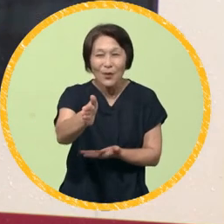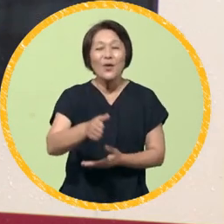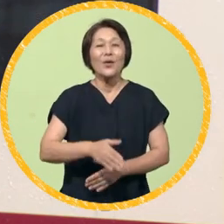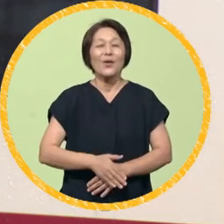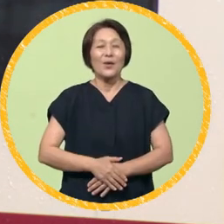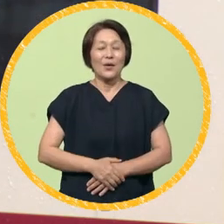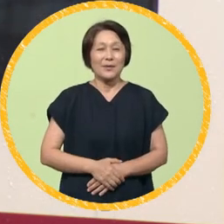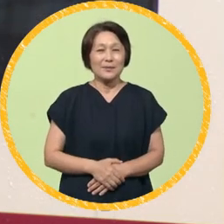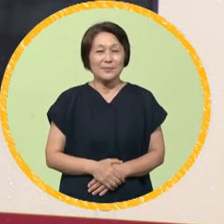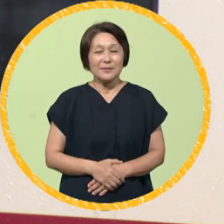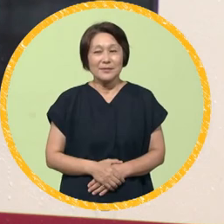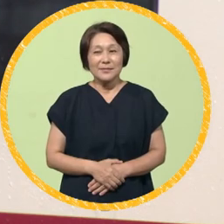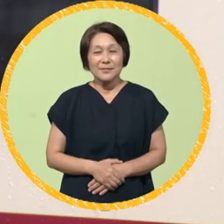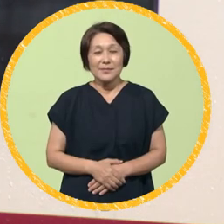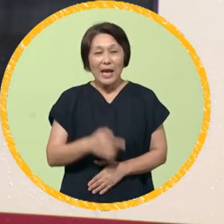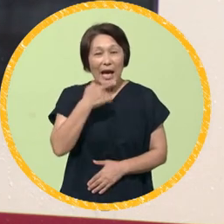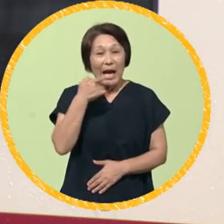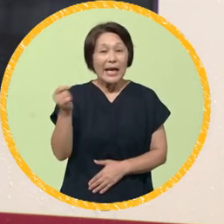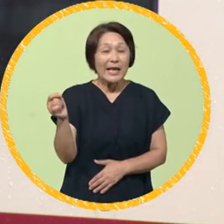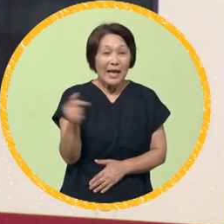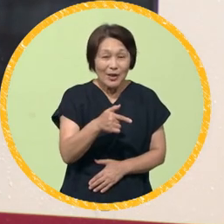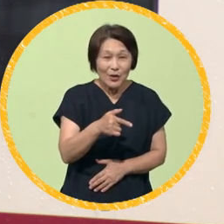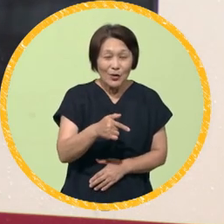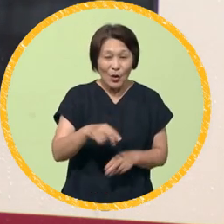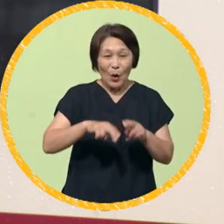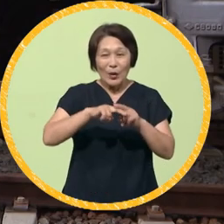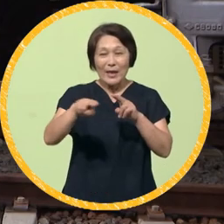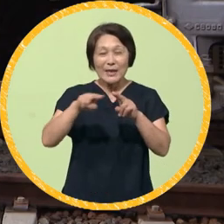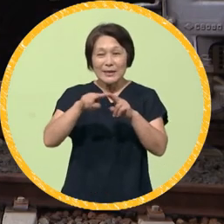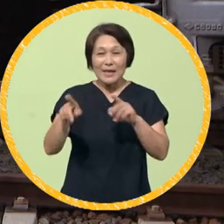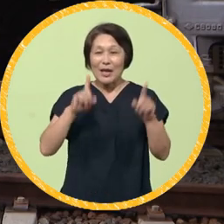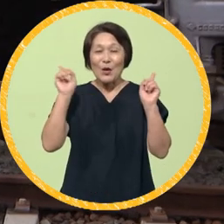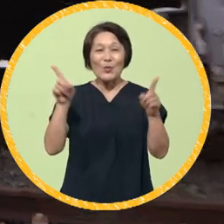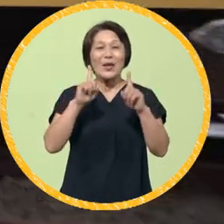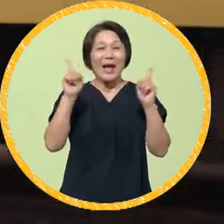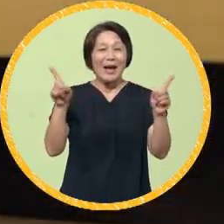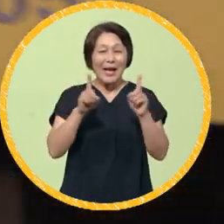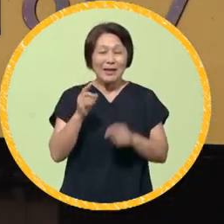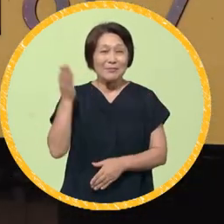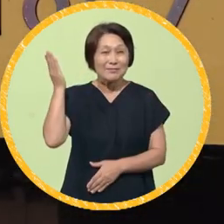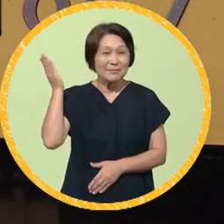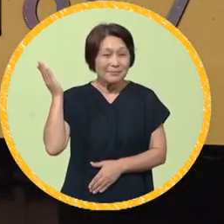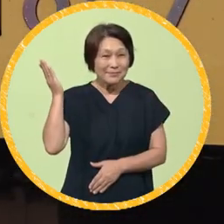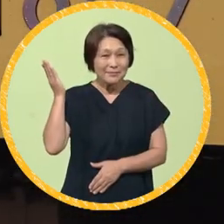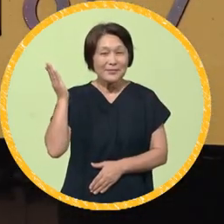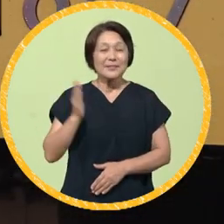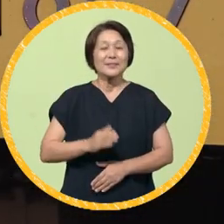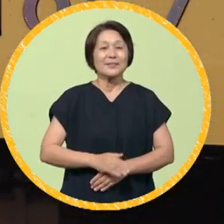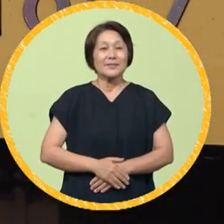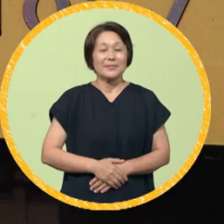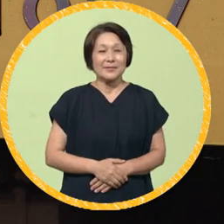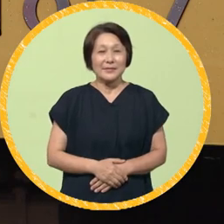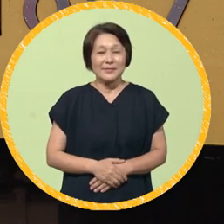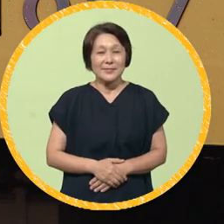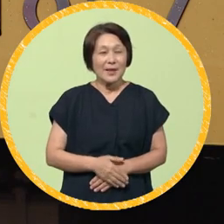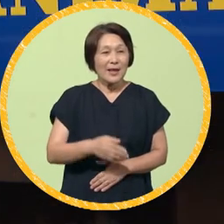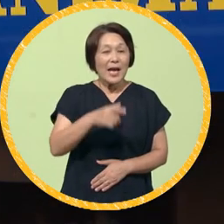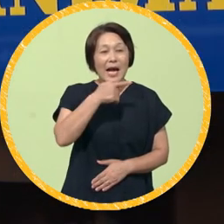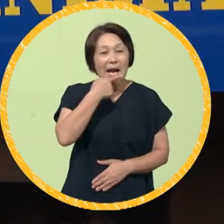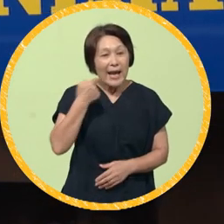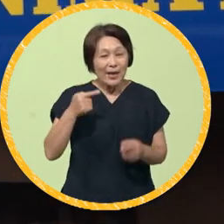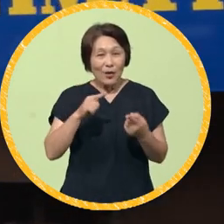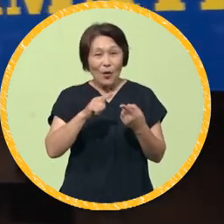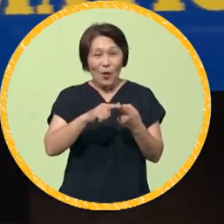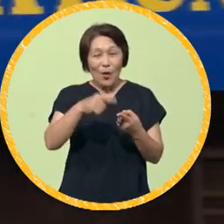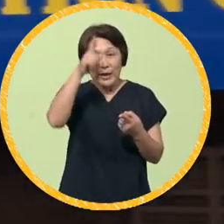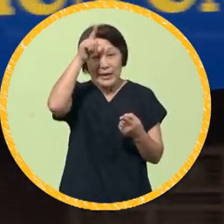う。京急宴の線と書いて沿線を彩る3色のラッピング列車、レッド、イエロ